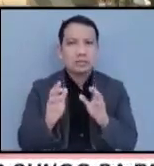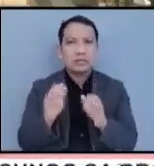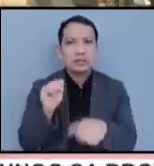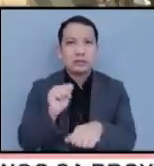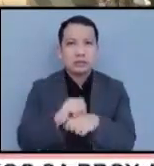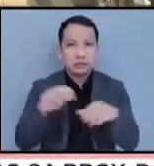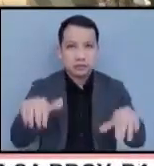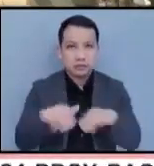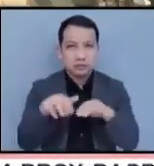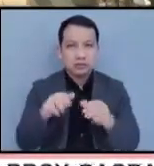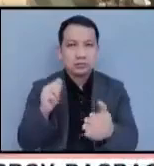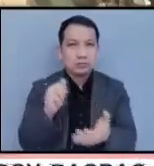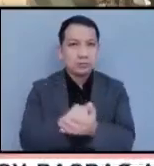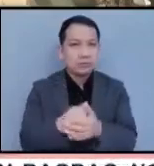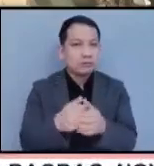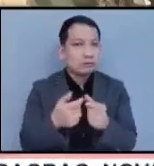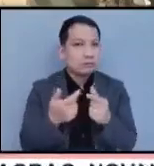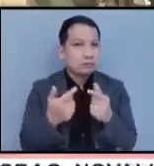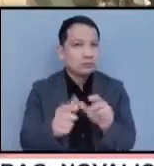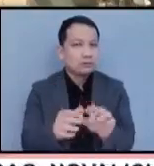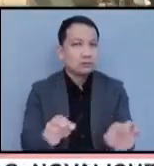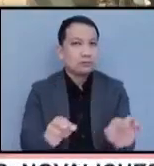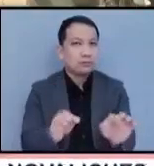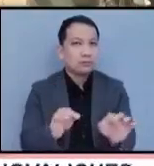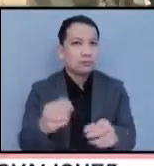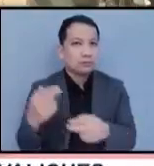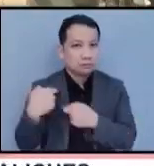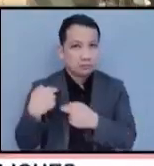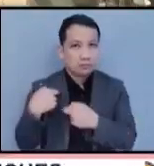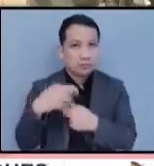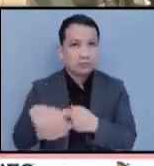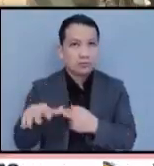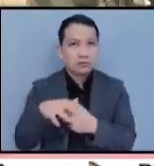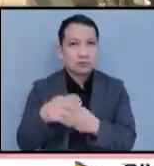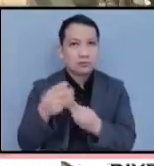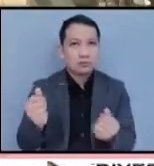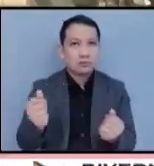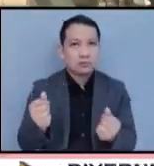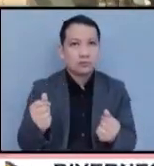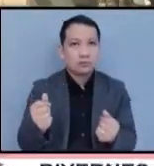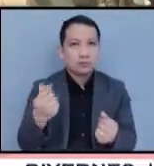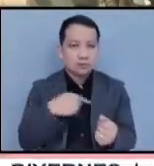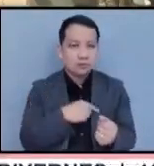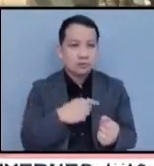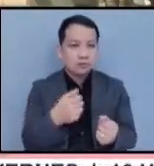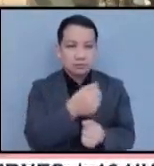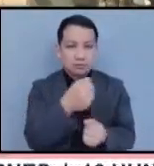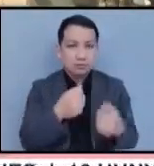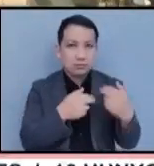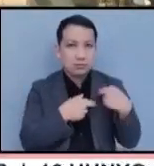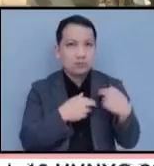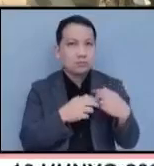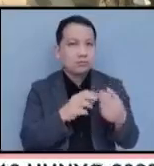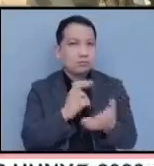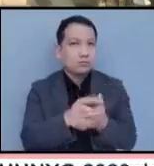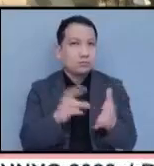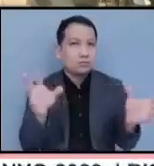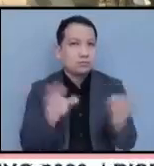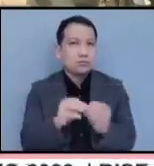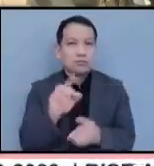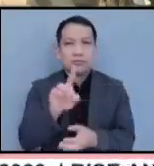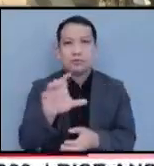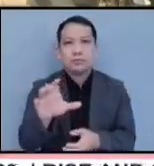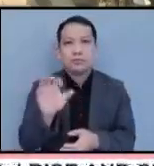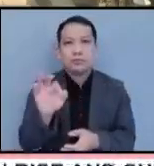load off the province and take the load off the municipalities. Aabot sa mahigit 196